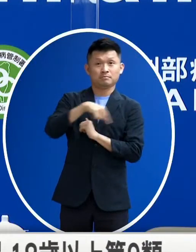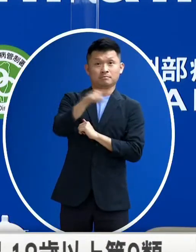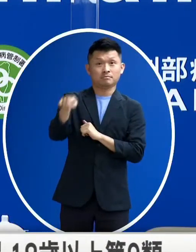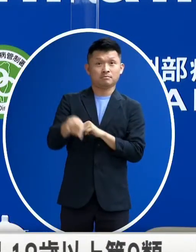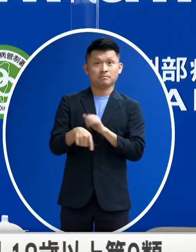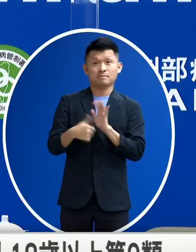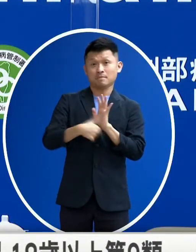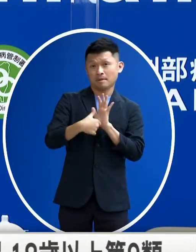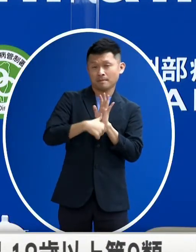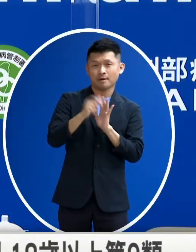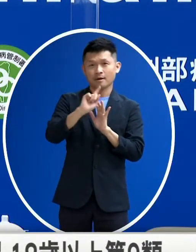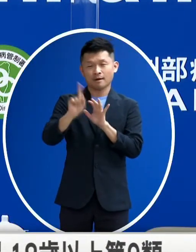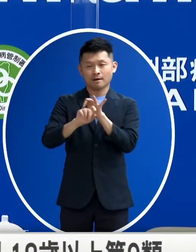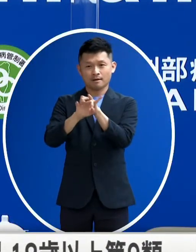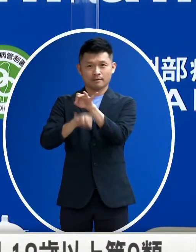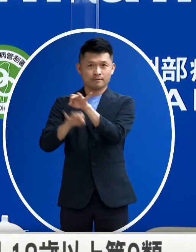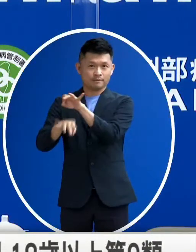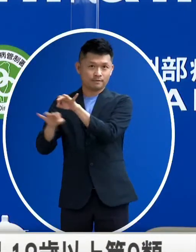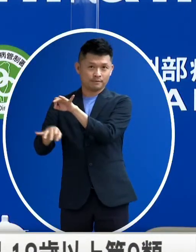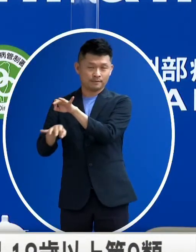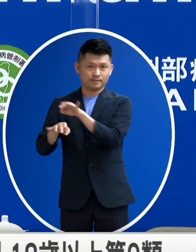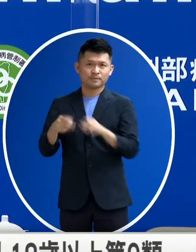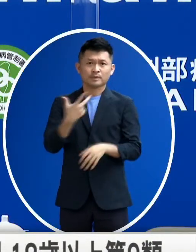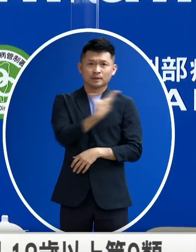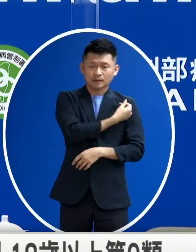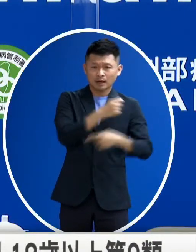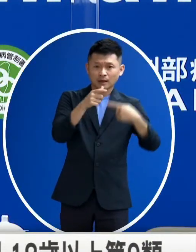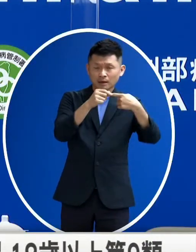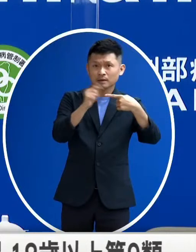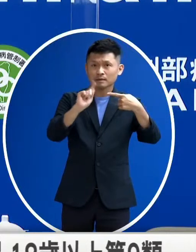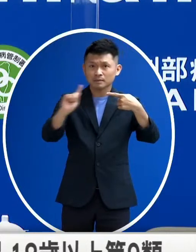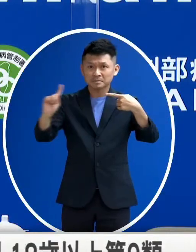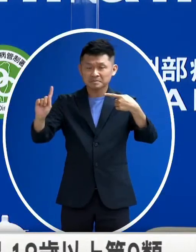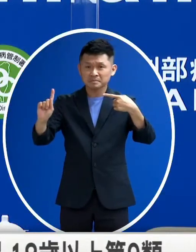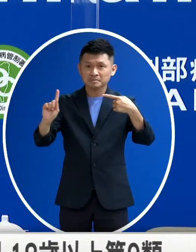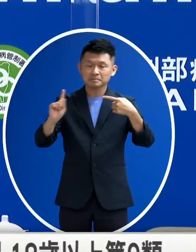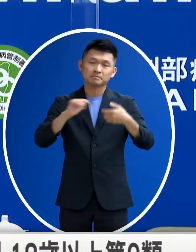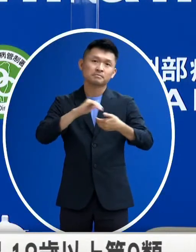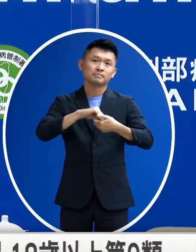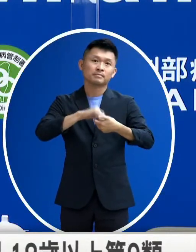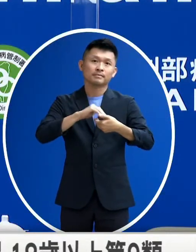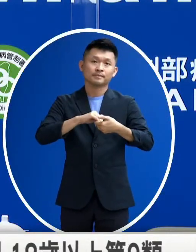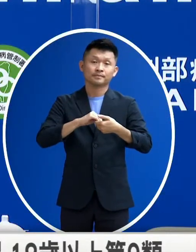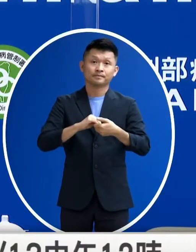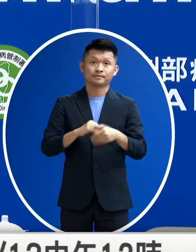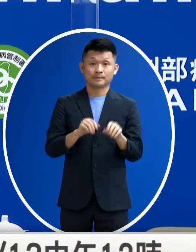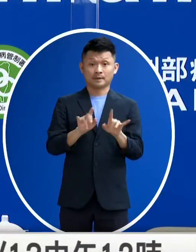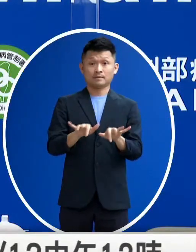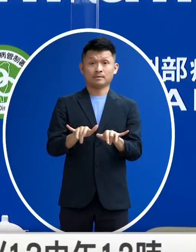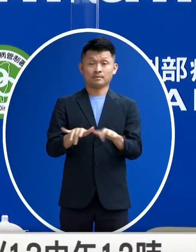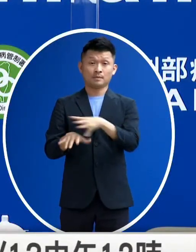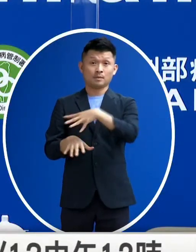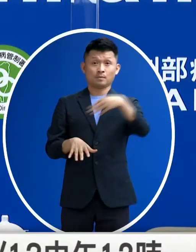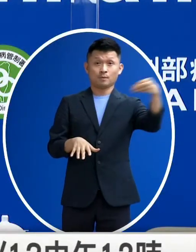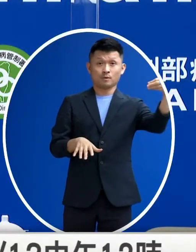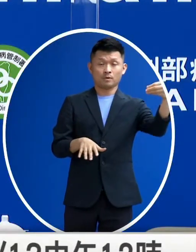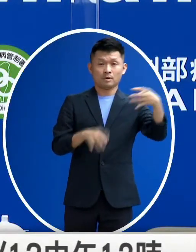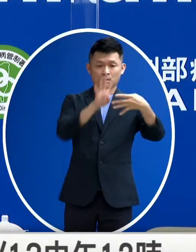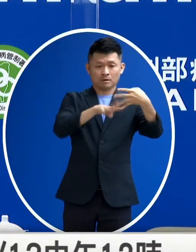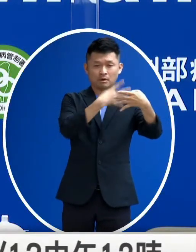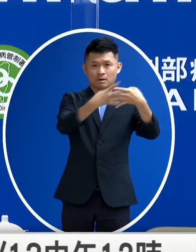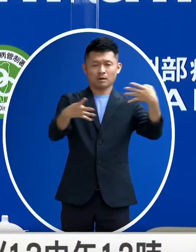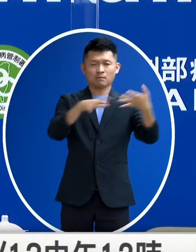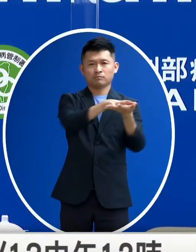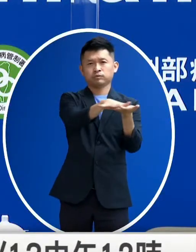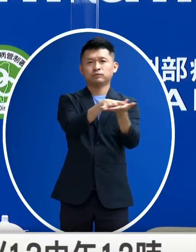资料了哈、哦，所以到底是哪一种疫苗，实际上都有可能，只是说它在上传的这里面的格式是错误的，导